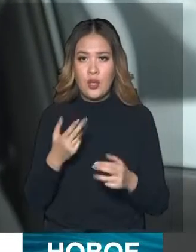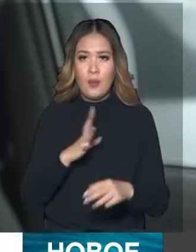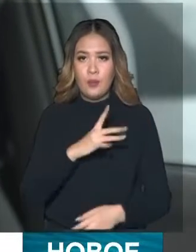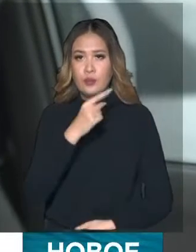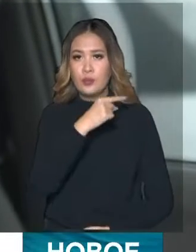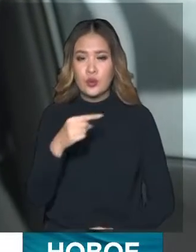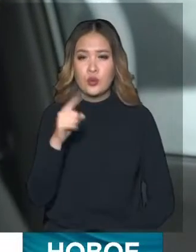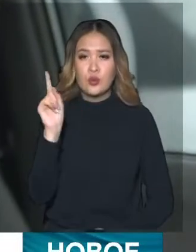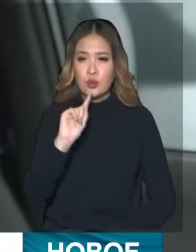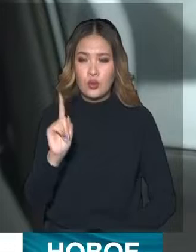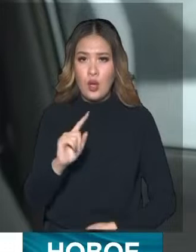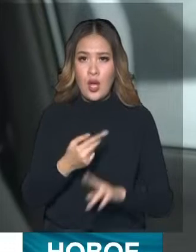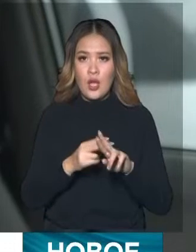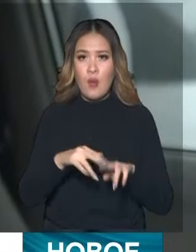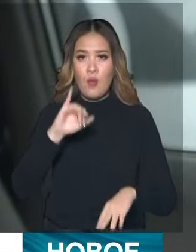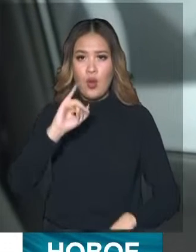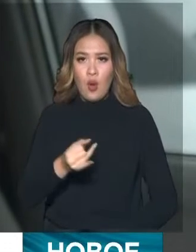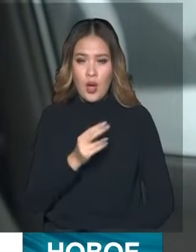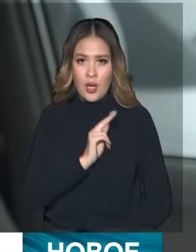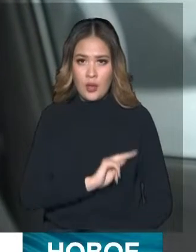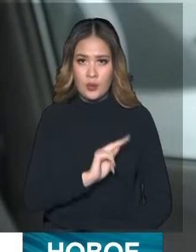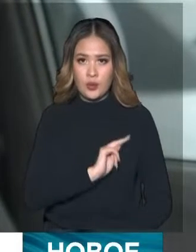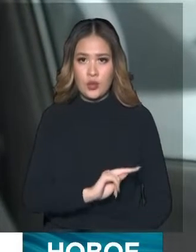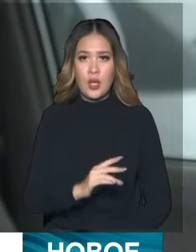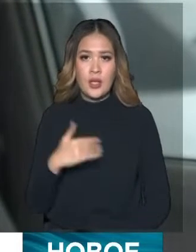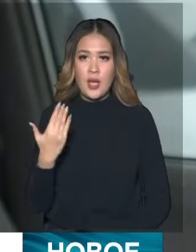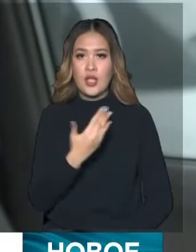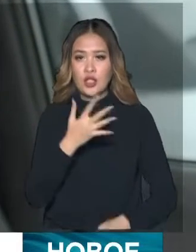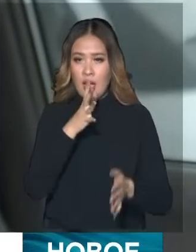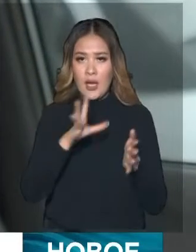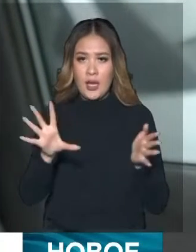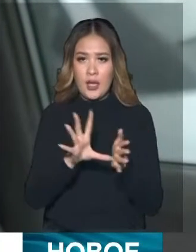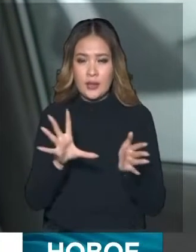Минус в том, что плохо работают наши электрики.